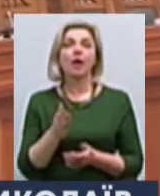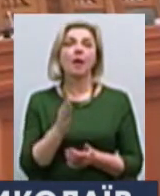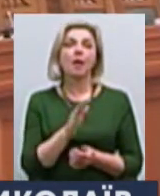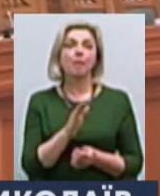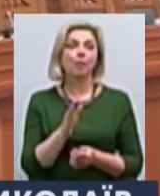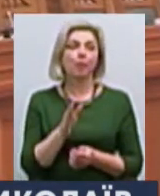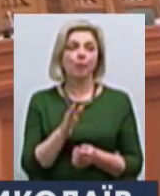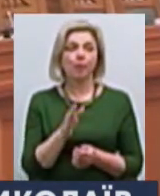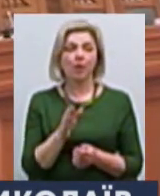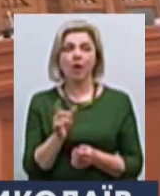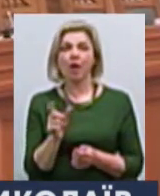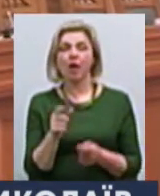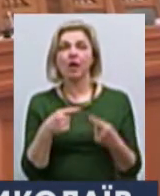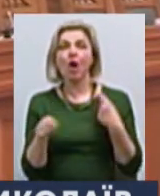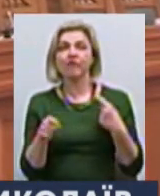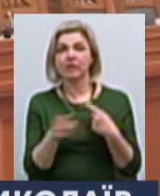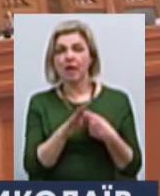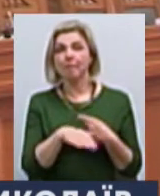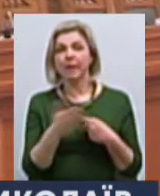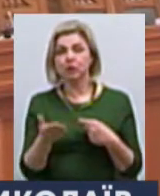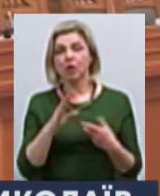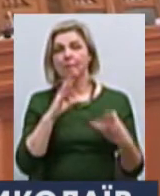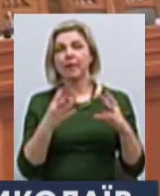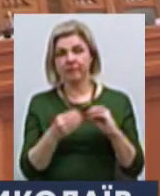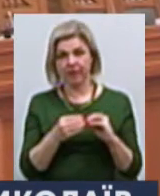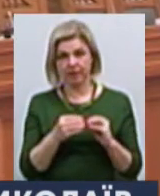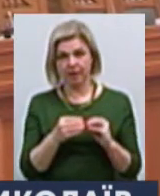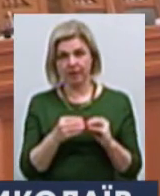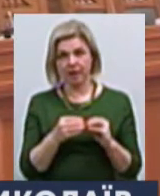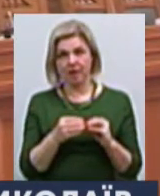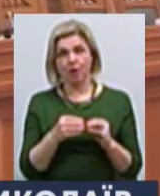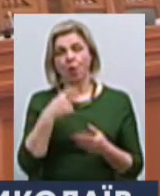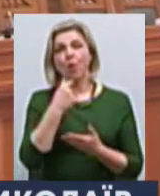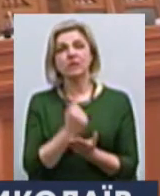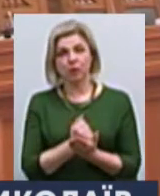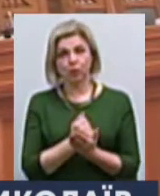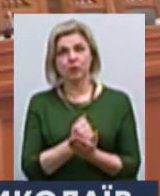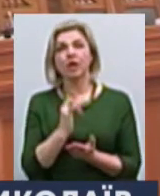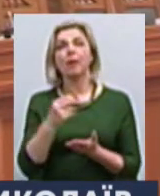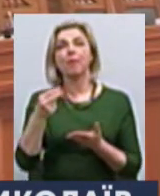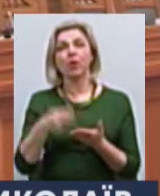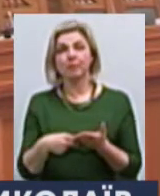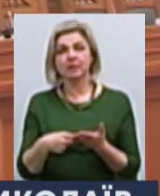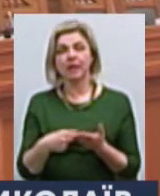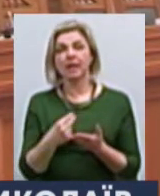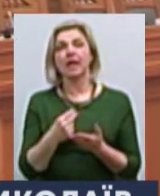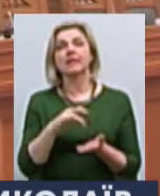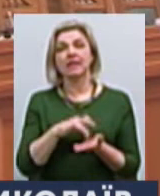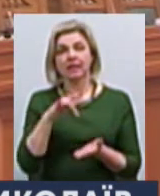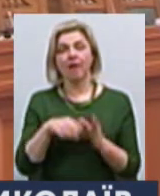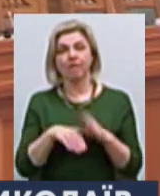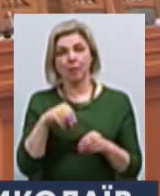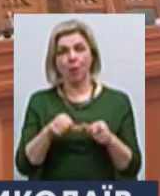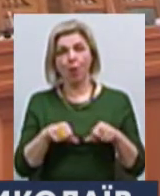проміжуток, який є між підведенням результатів остаточним і підписанням Центральною виборчою